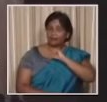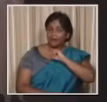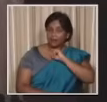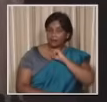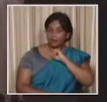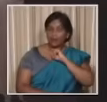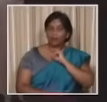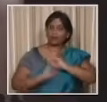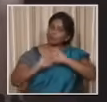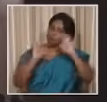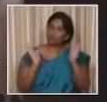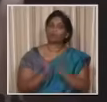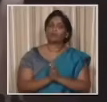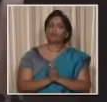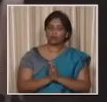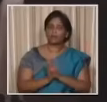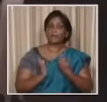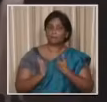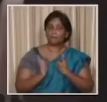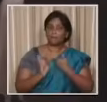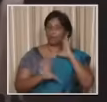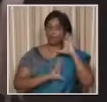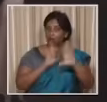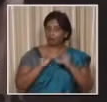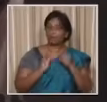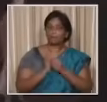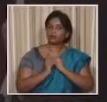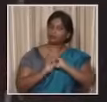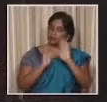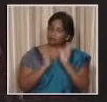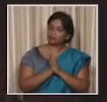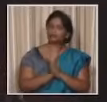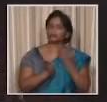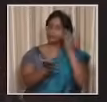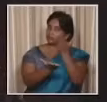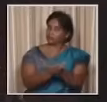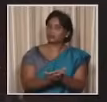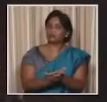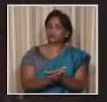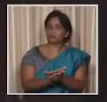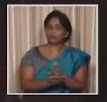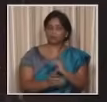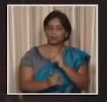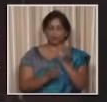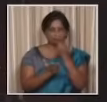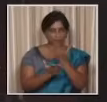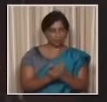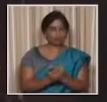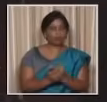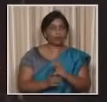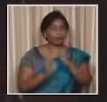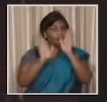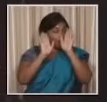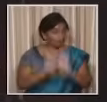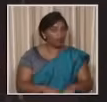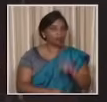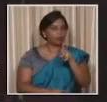කෑකෝ ගහන හැමෝටම මම මේ තොරතුරු සියල්ලක්ම හැන්සාඩ් ගත කරනවා සභාගත කරනවා.